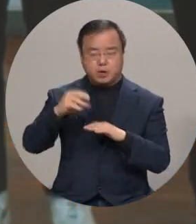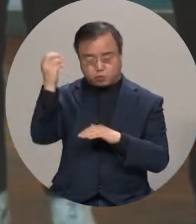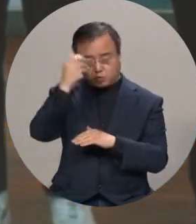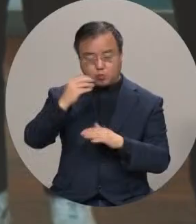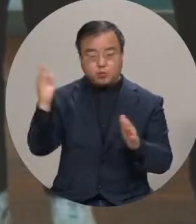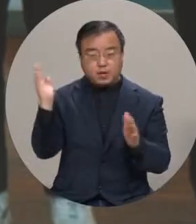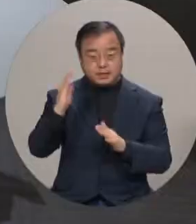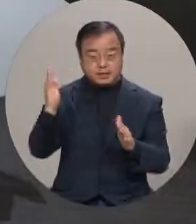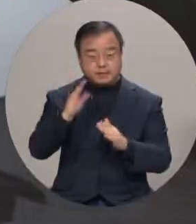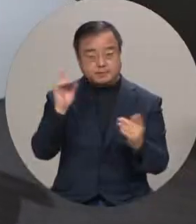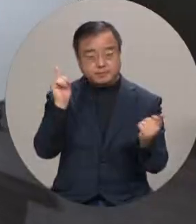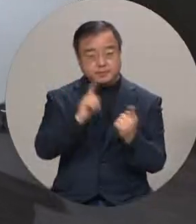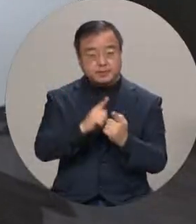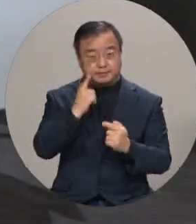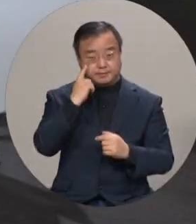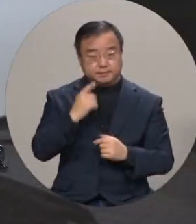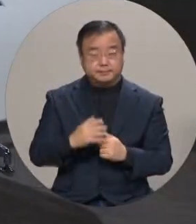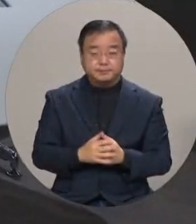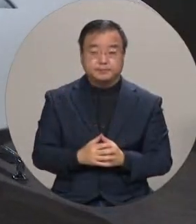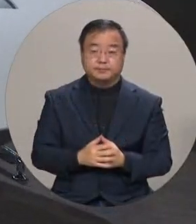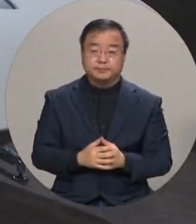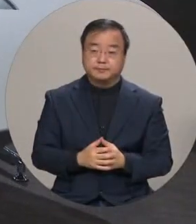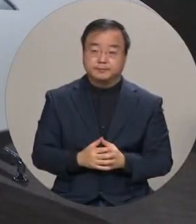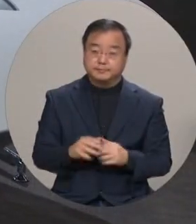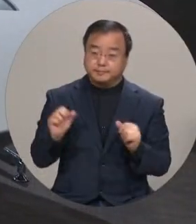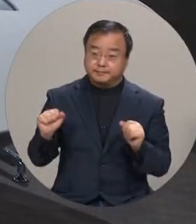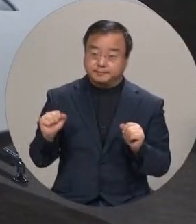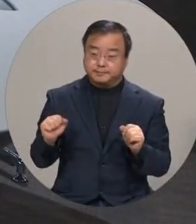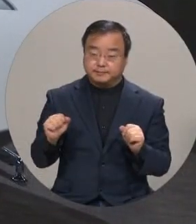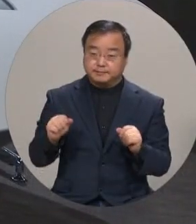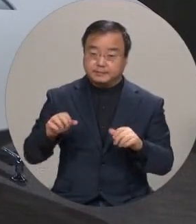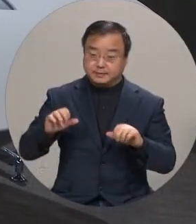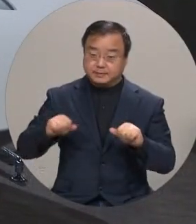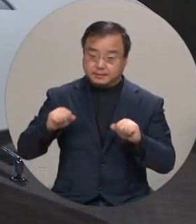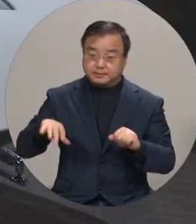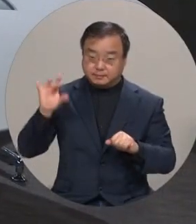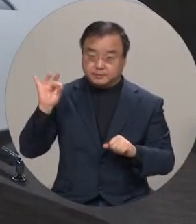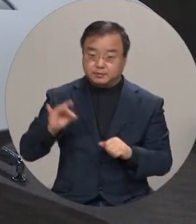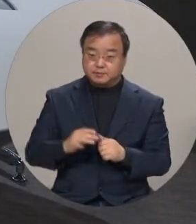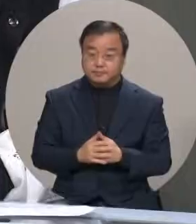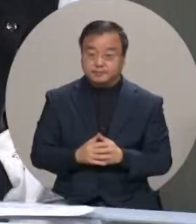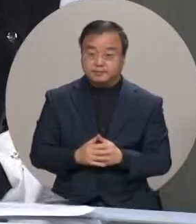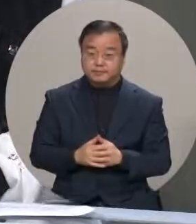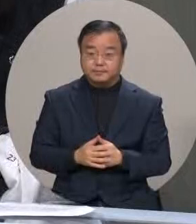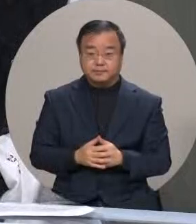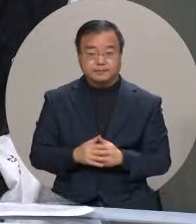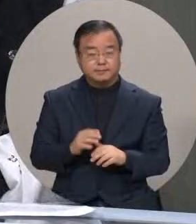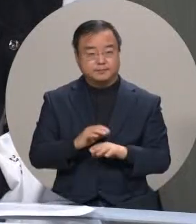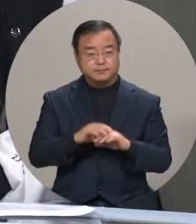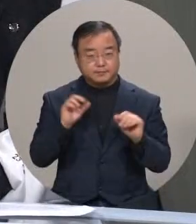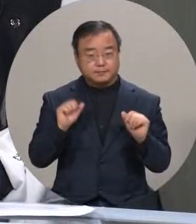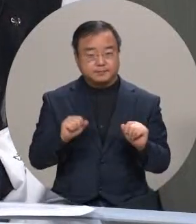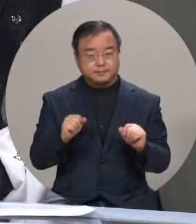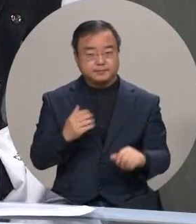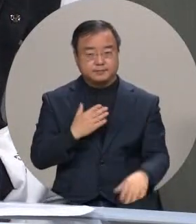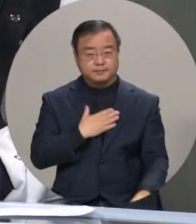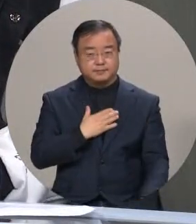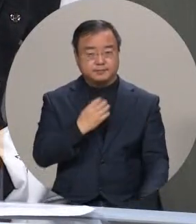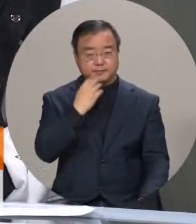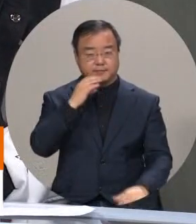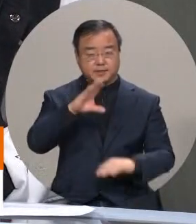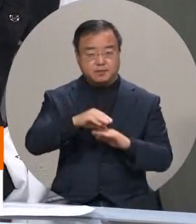만나봅니다 어서 오세요 안녕하세요 먼저 시청자들께 인사 부탁드립니다 안녕하세요 저는